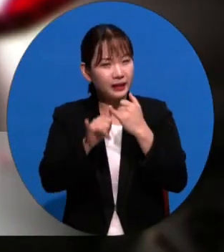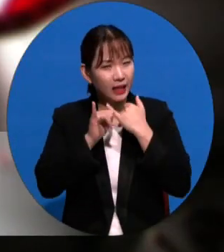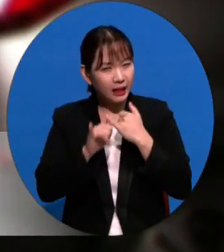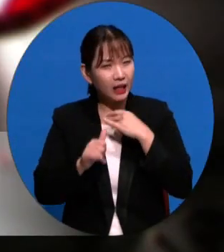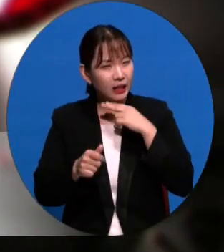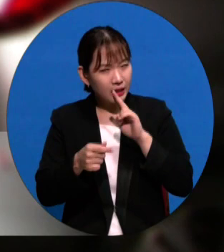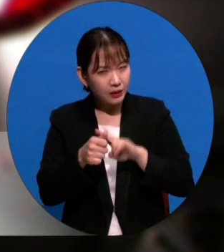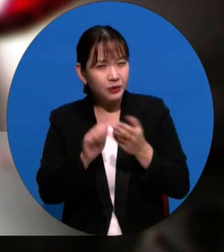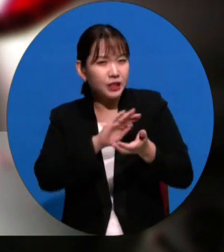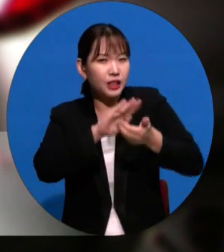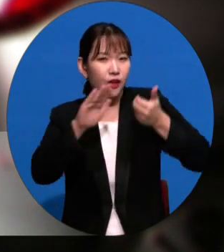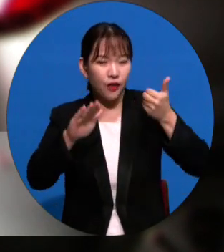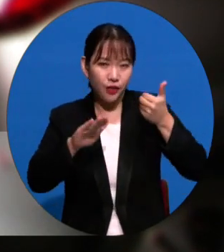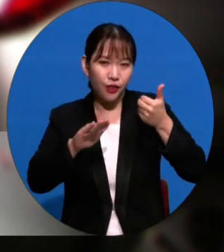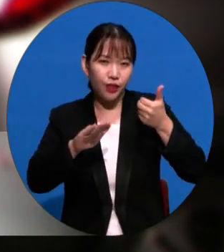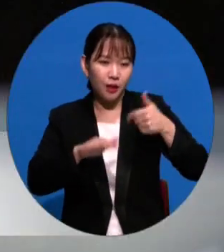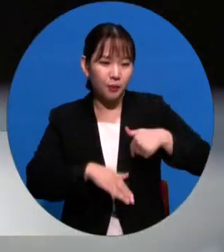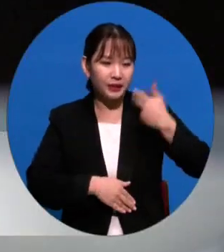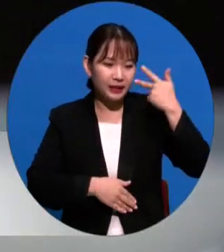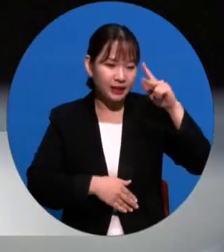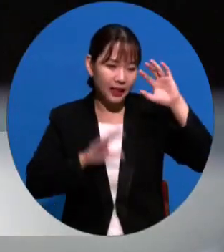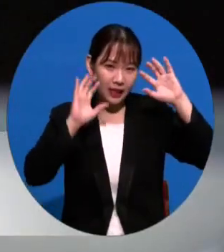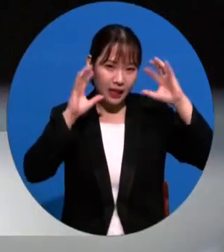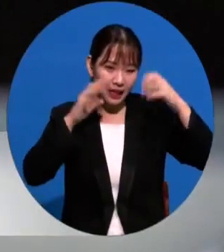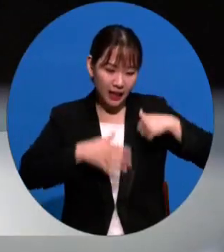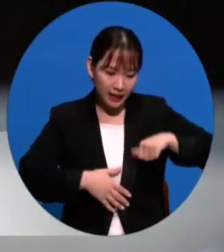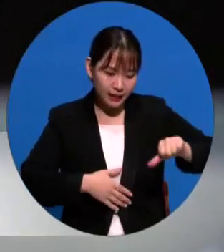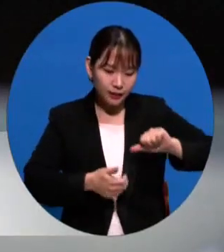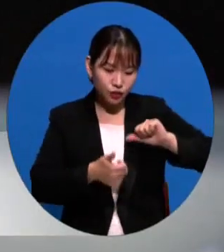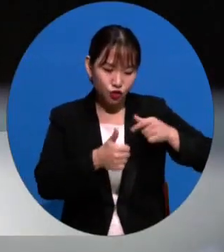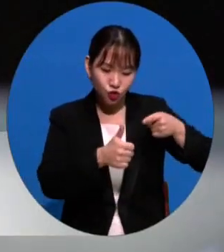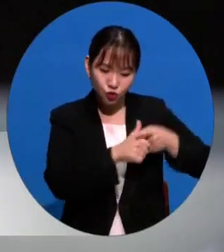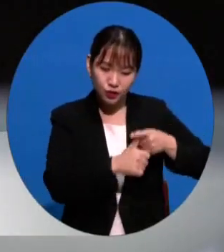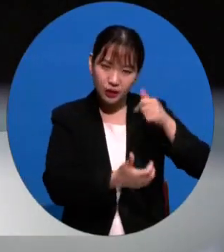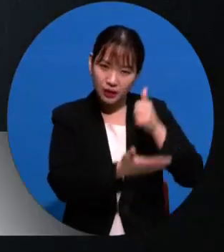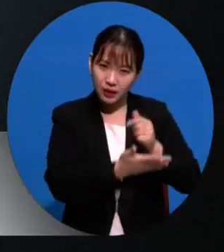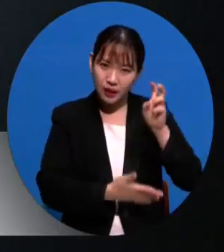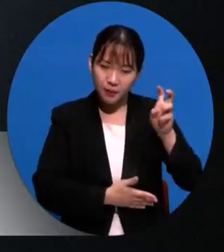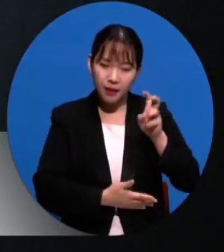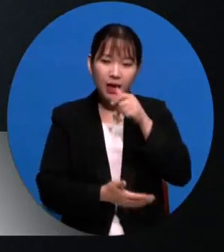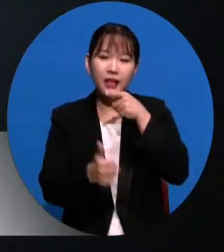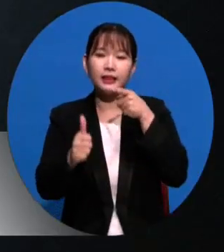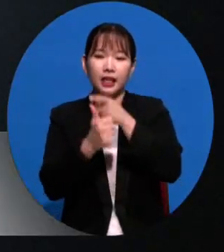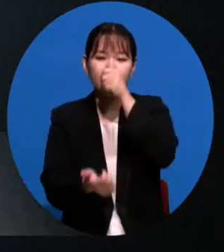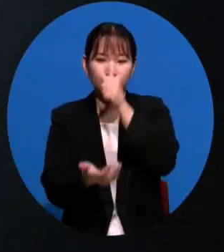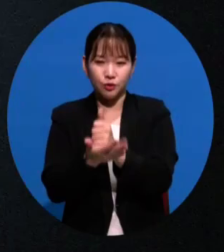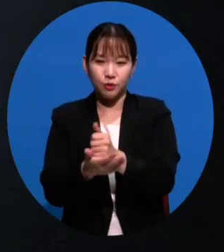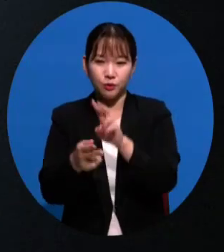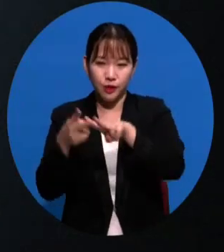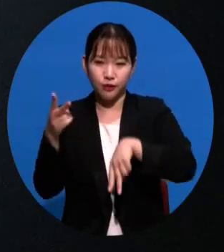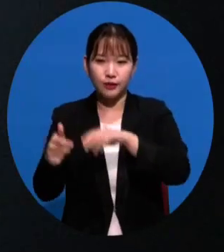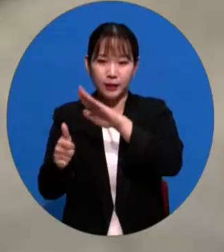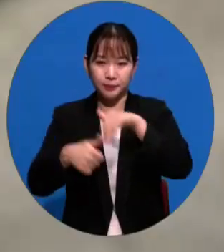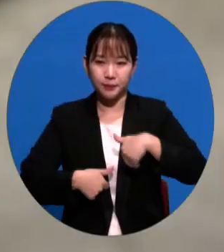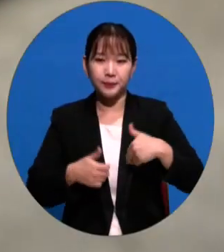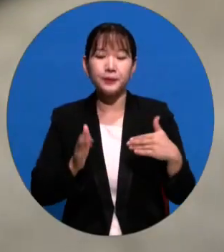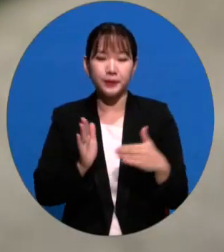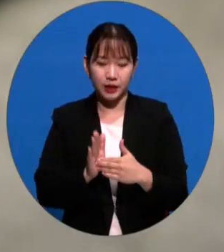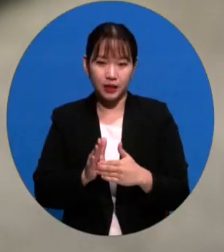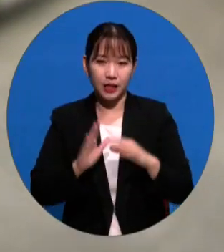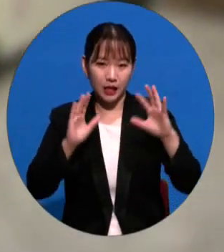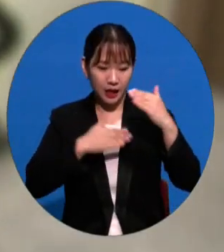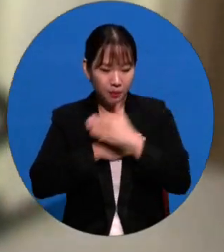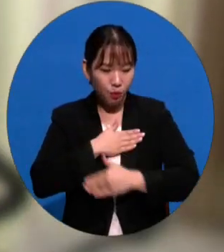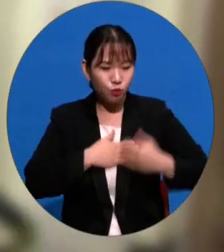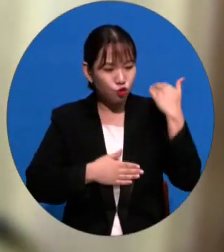선택을 시도하기 전에 자신의 7개월 된 아들을 숨지게 한 것으로 보고 살해 혐의로 형사 입건했습니다. 아이의